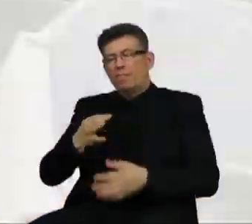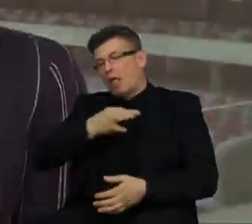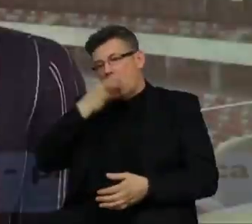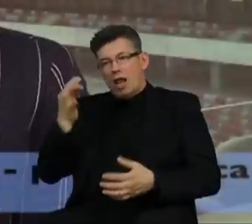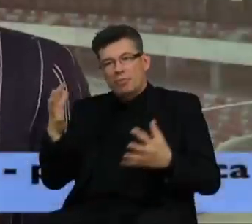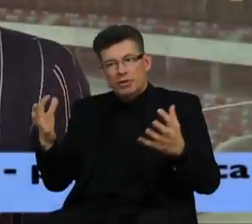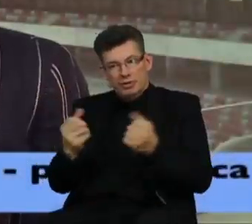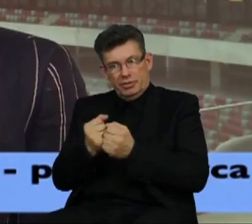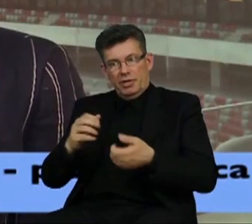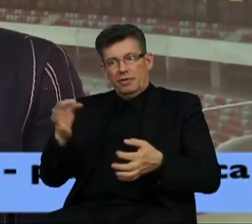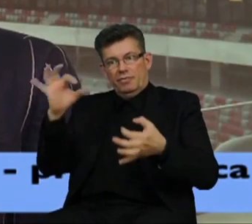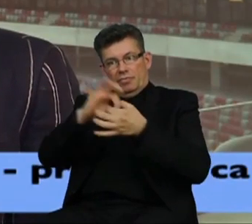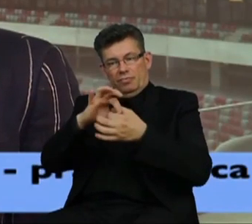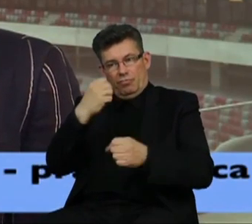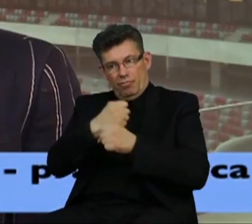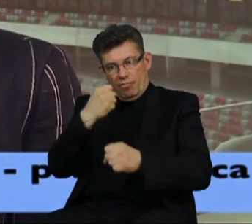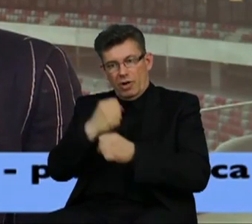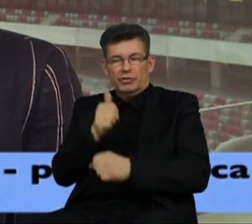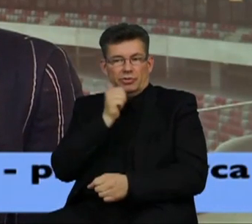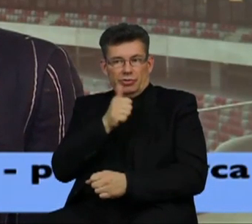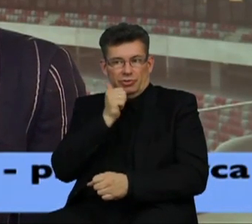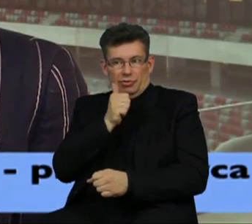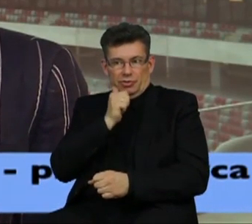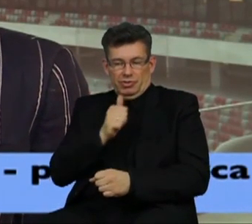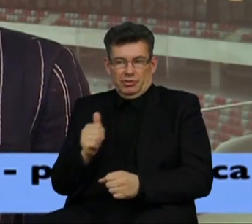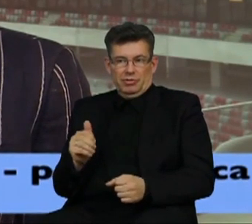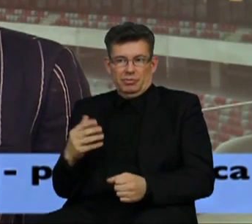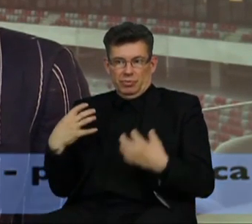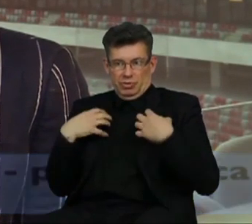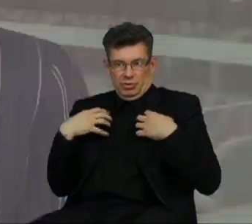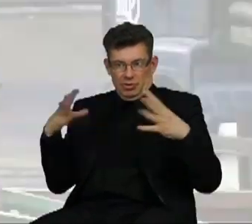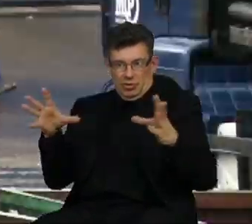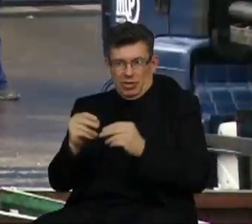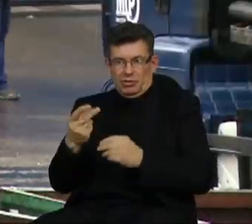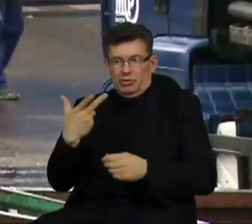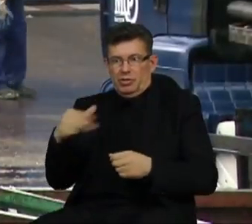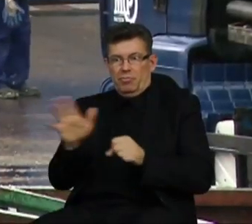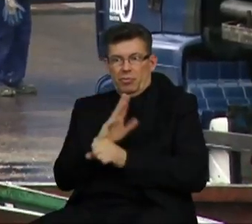się we współpracy i w takim codziennym przebywaniu z osobami niepełnosprawnymi.